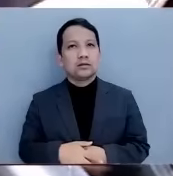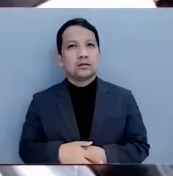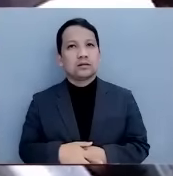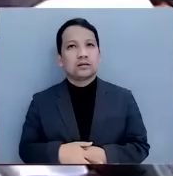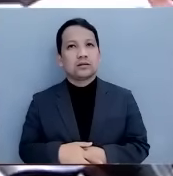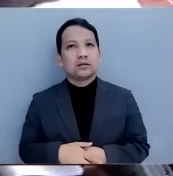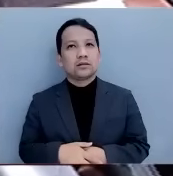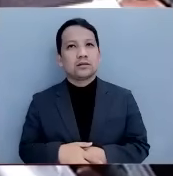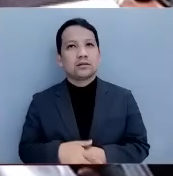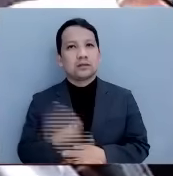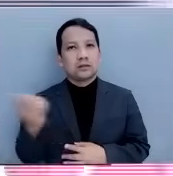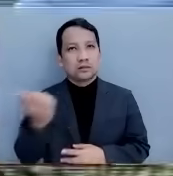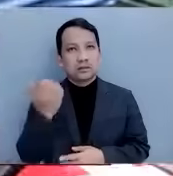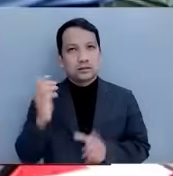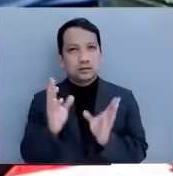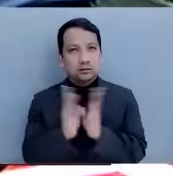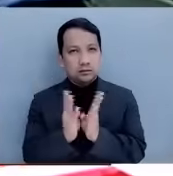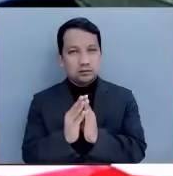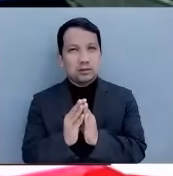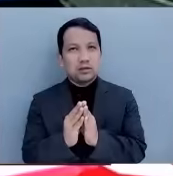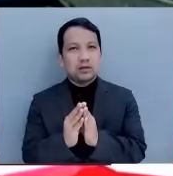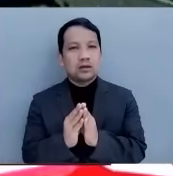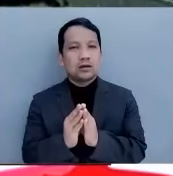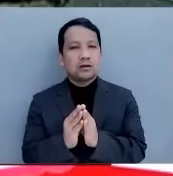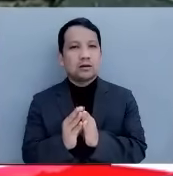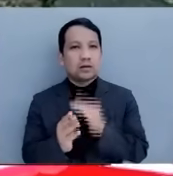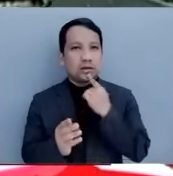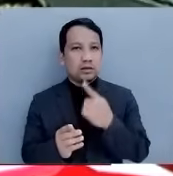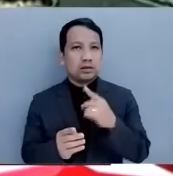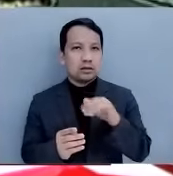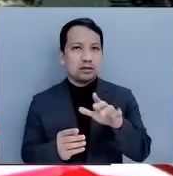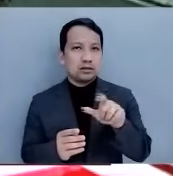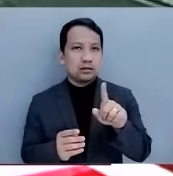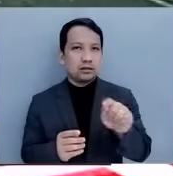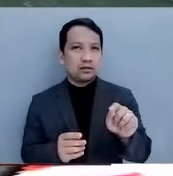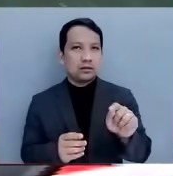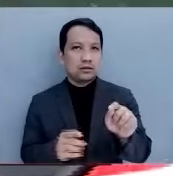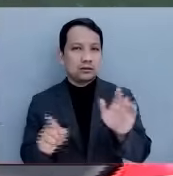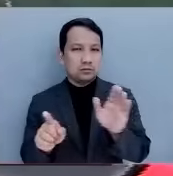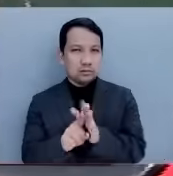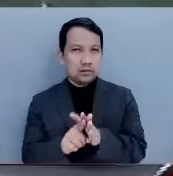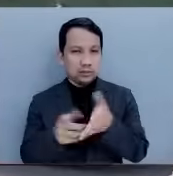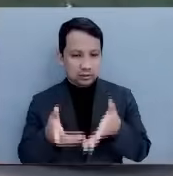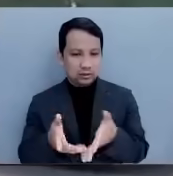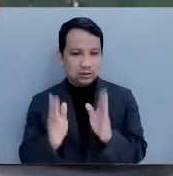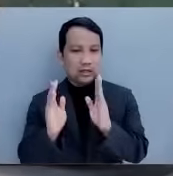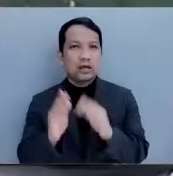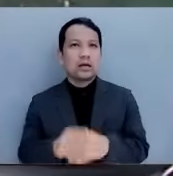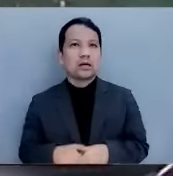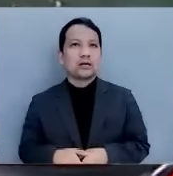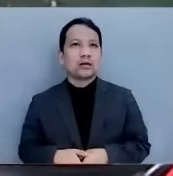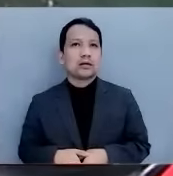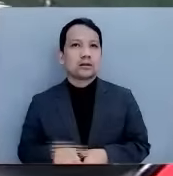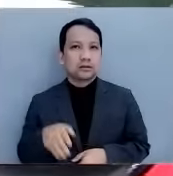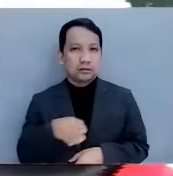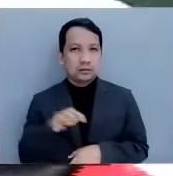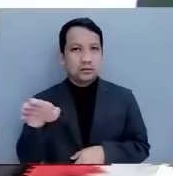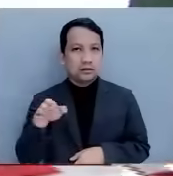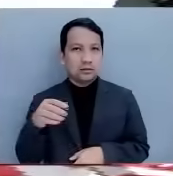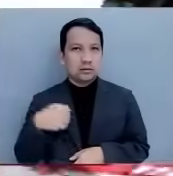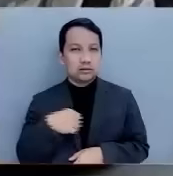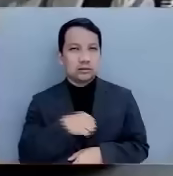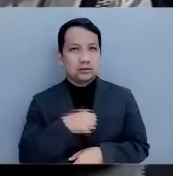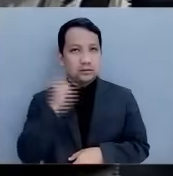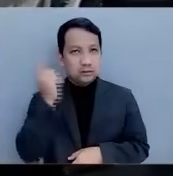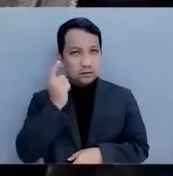May emergency meeting po. Sabi ng IAC, bagamat bawal, pinapayagan muna nilang makadaan ang mga opisyal na sasakyan ng